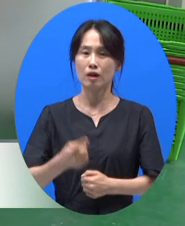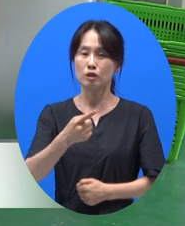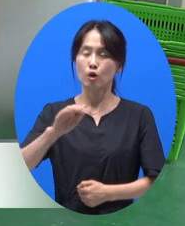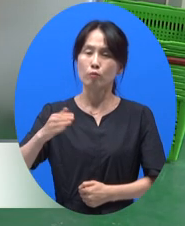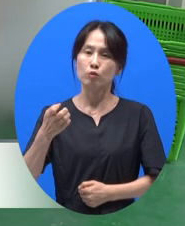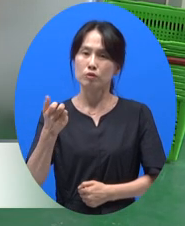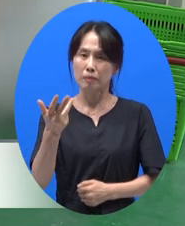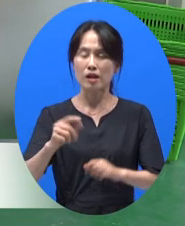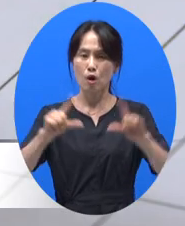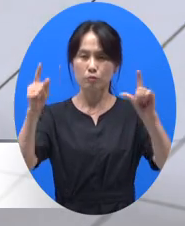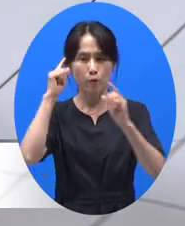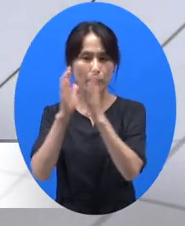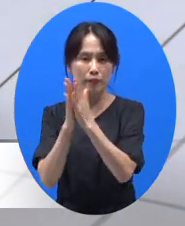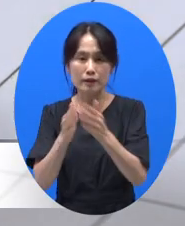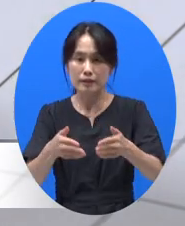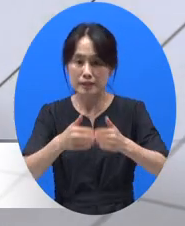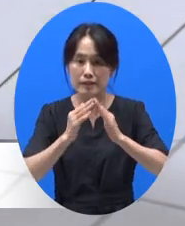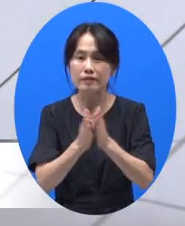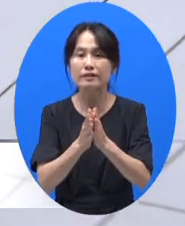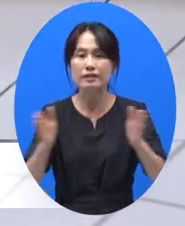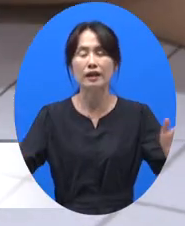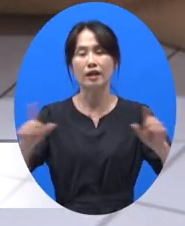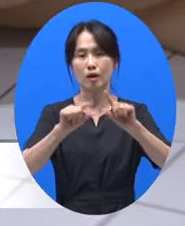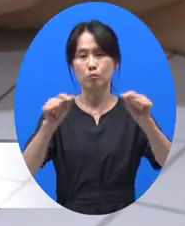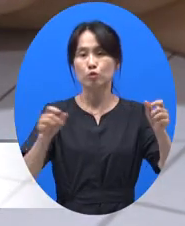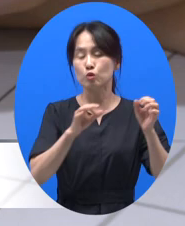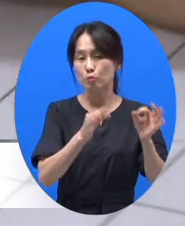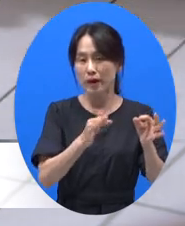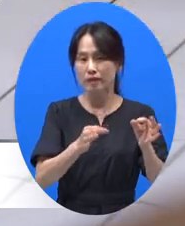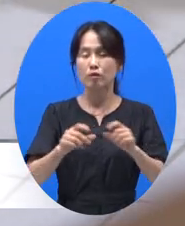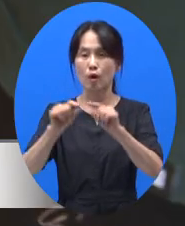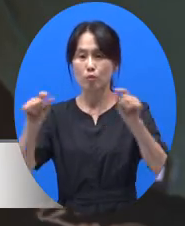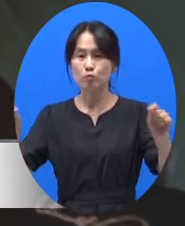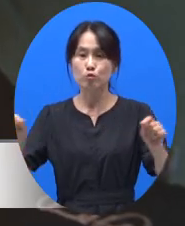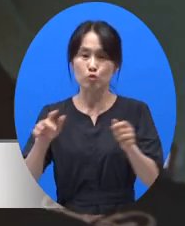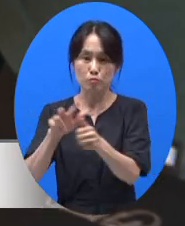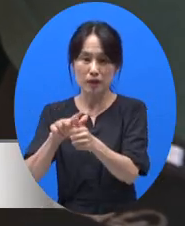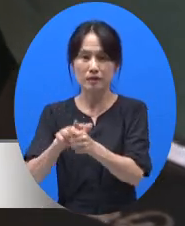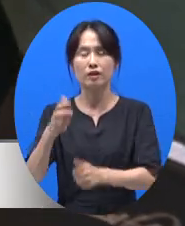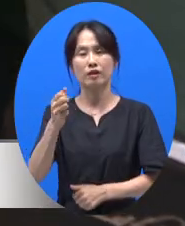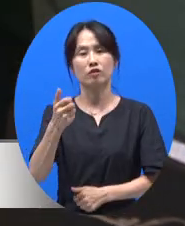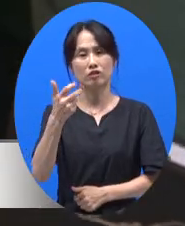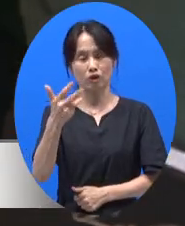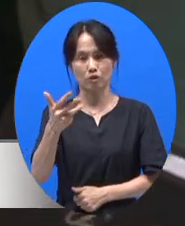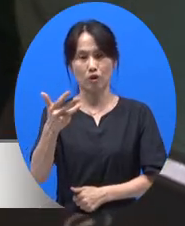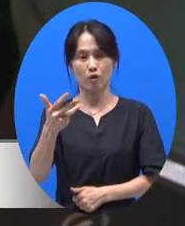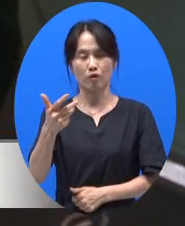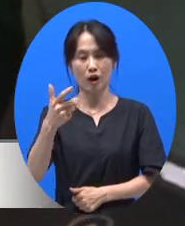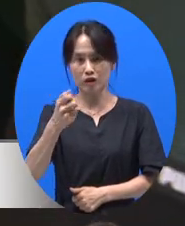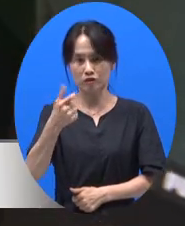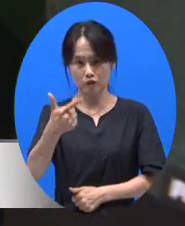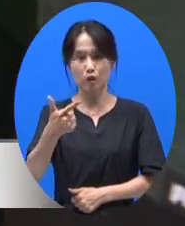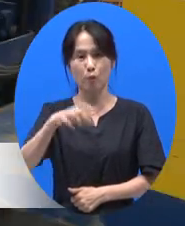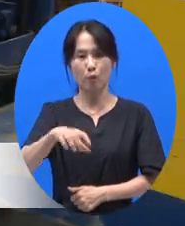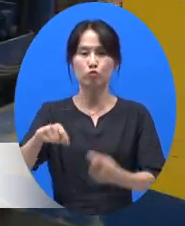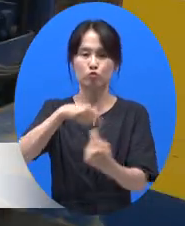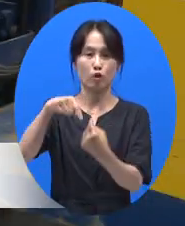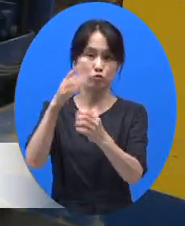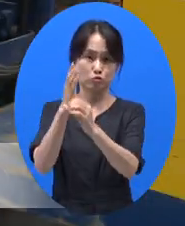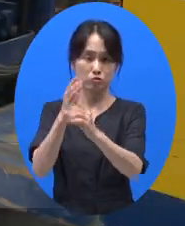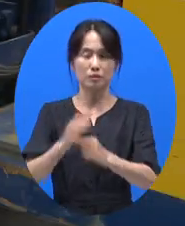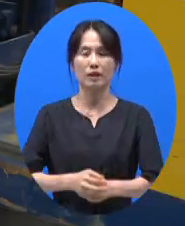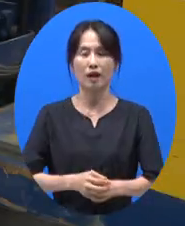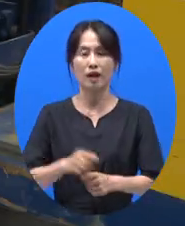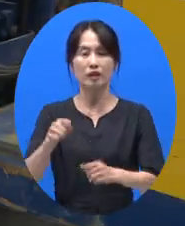1998년부터 자생적으로 설립되기 시작한 푸드뱅크와 마켓이 경기도 내 86곳이 운영 중입니다. 이 가운데 올해 경기도의 지원을 받는